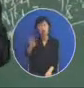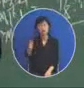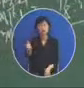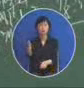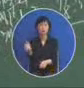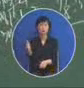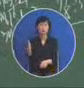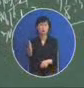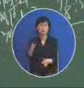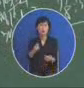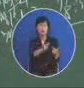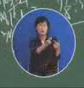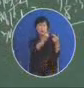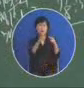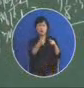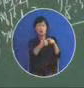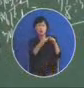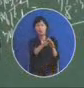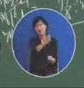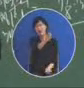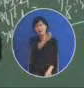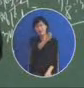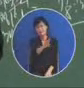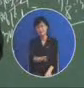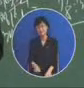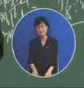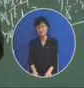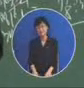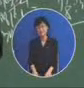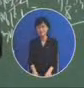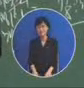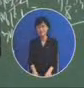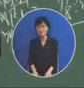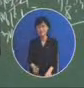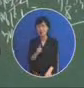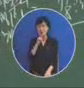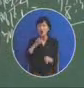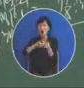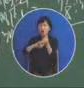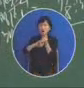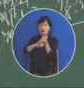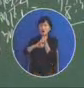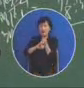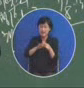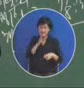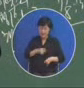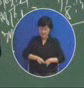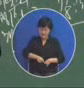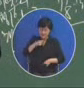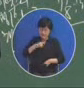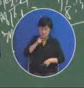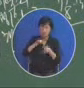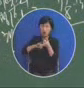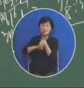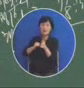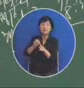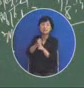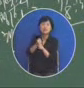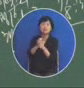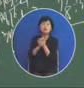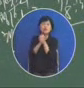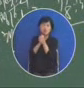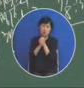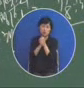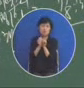that there is no other church in the world or in this country. 언약 제대로 잡고 기도하는 평신도 많아요. That held on to